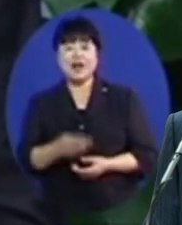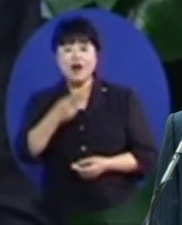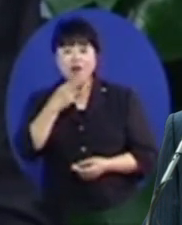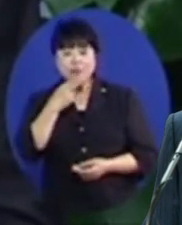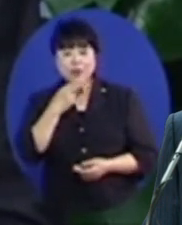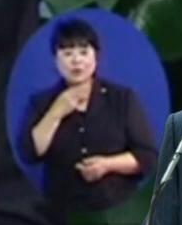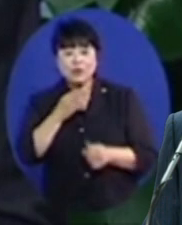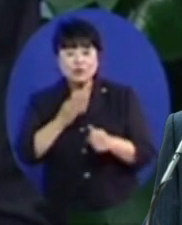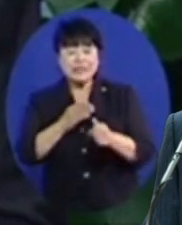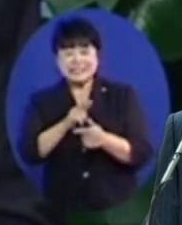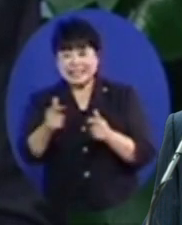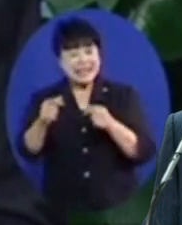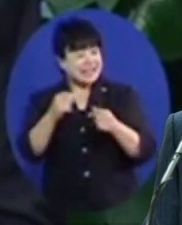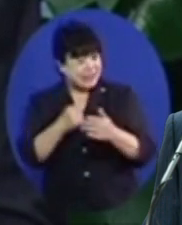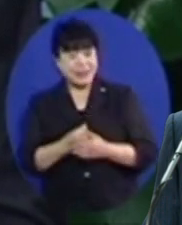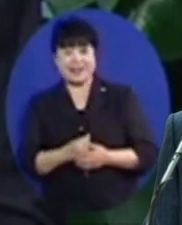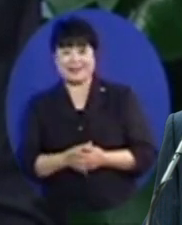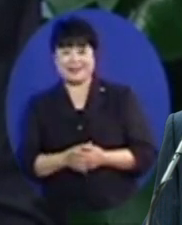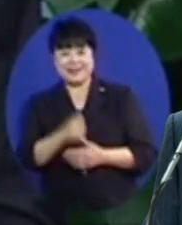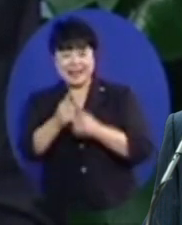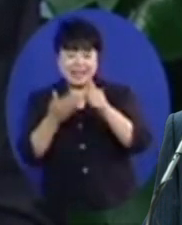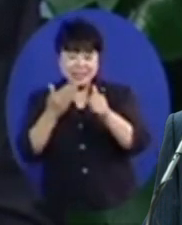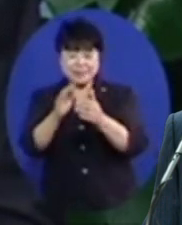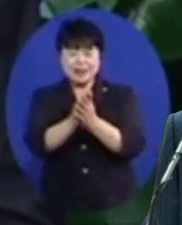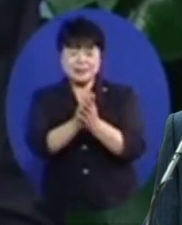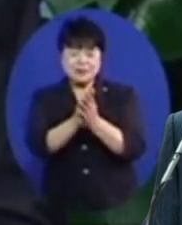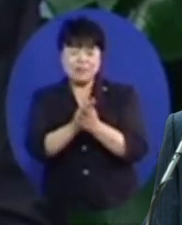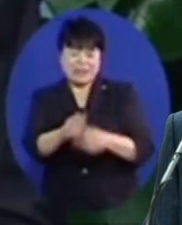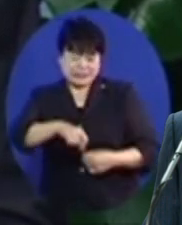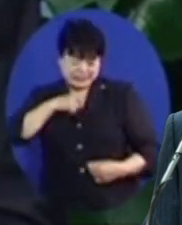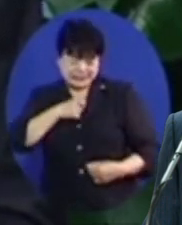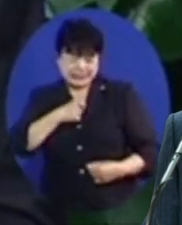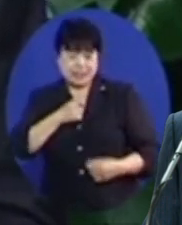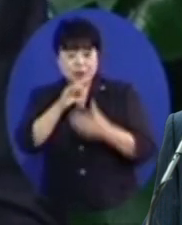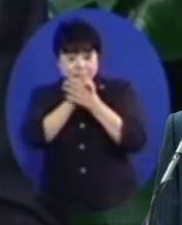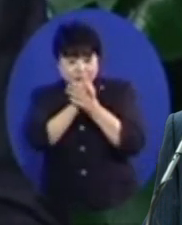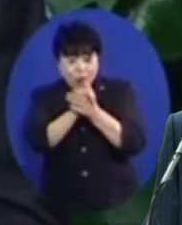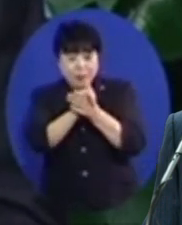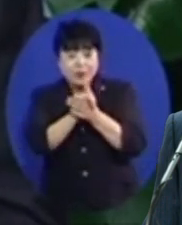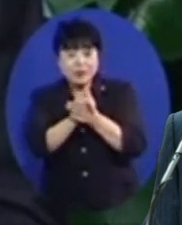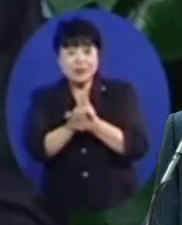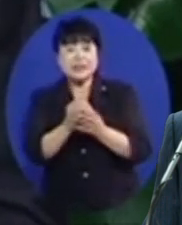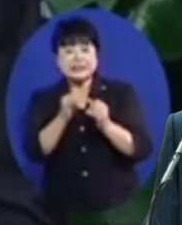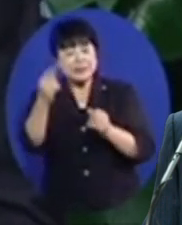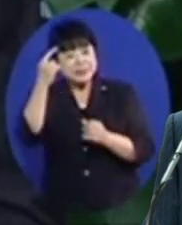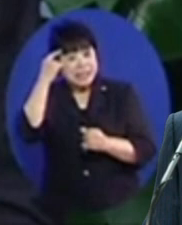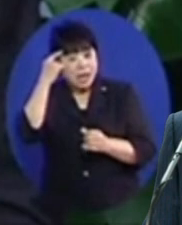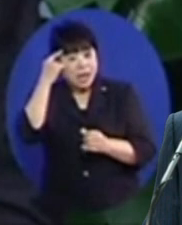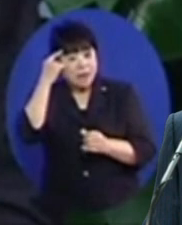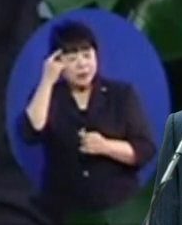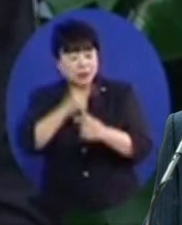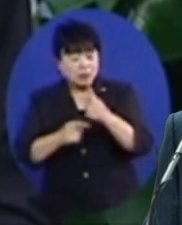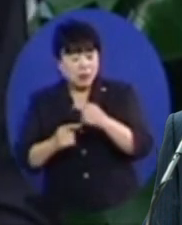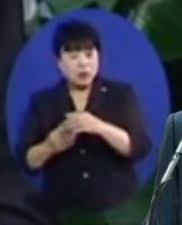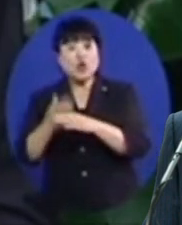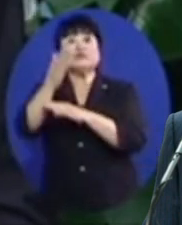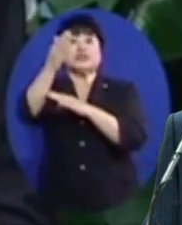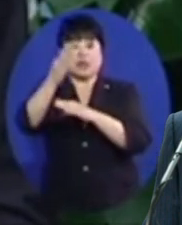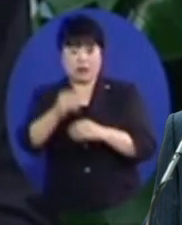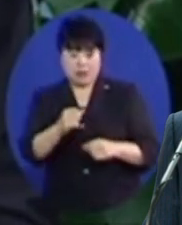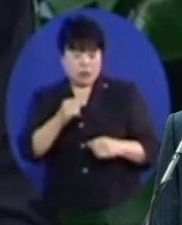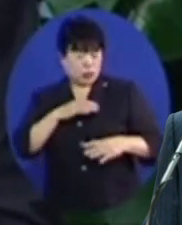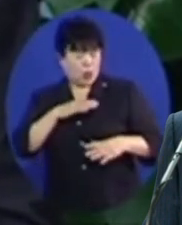것은 구하지 아니하며라고 말하는 것입니다. 하나님께 진실한 마음으로 구하면 우리 사람이 생각할 수 없는